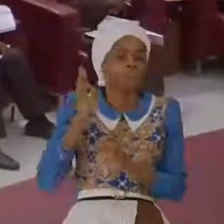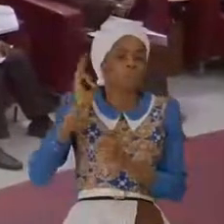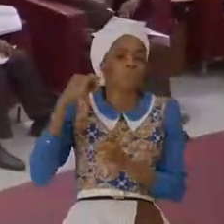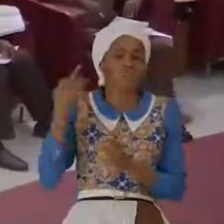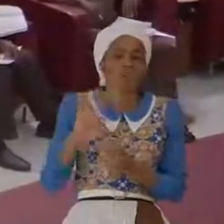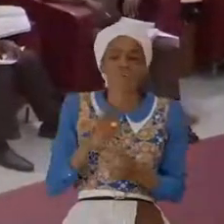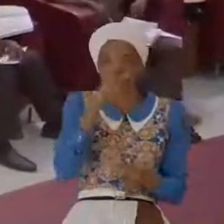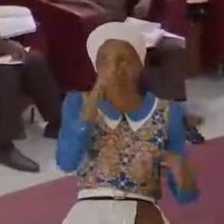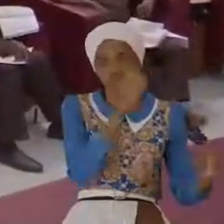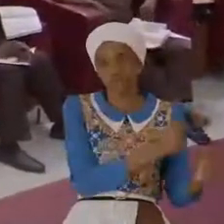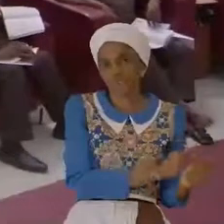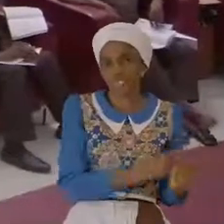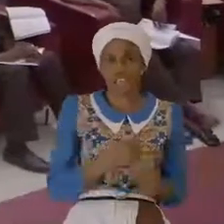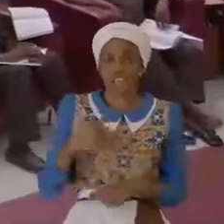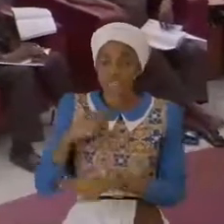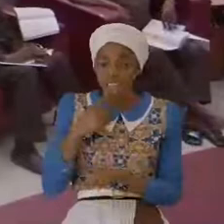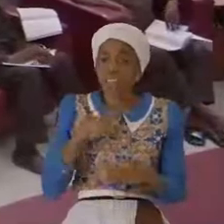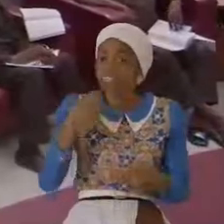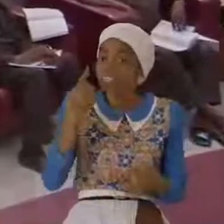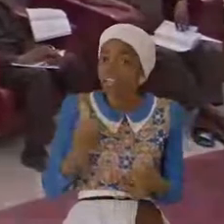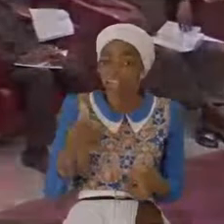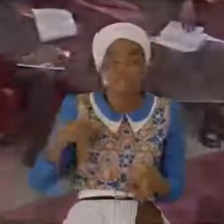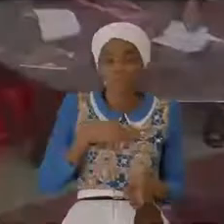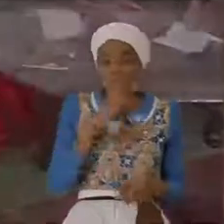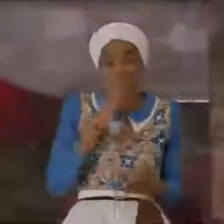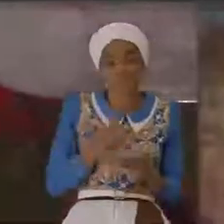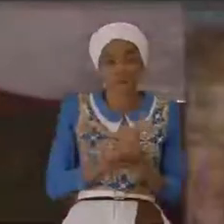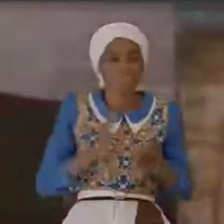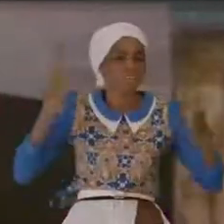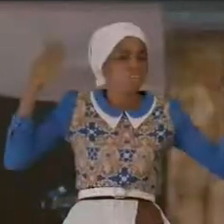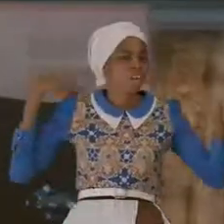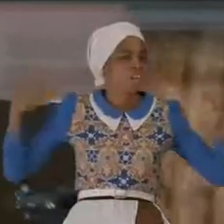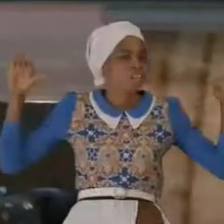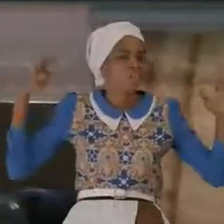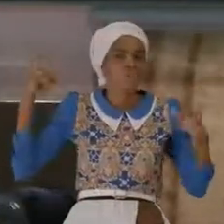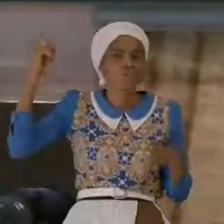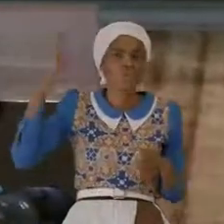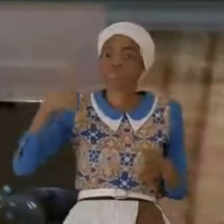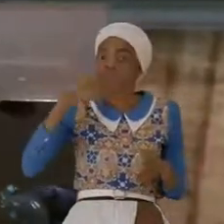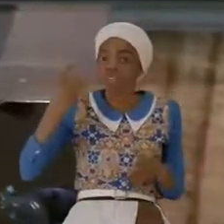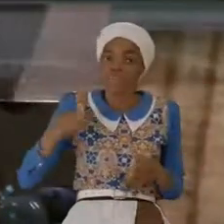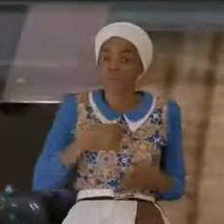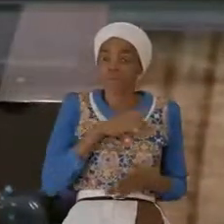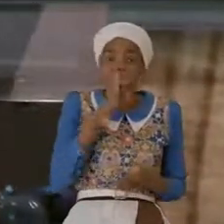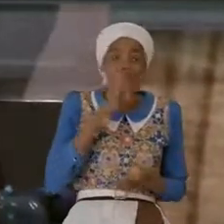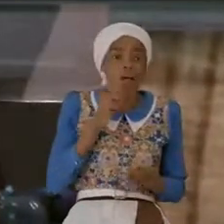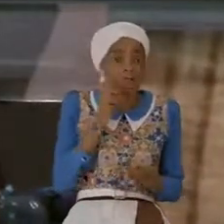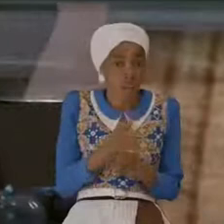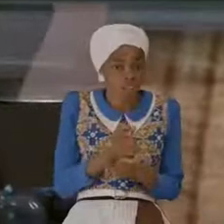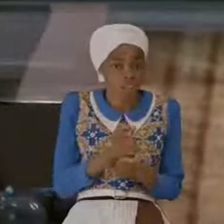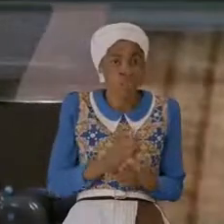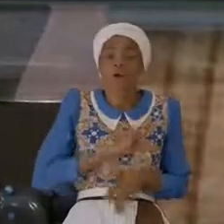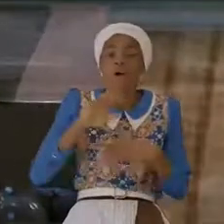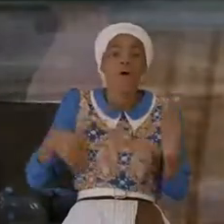les héros, disent que nous sommes sur la bonne voie. Les anges de Dieu disent que nous avons raison, nous sommes sur la bonne